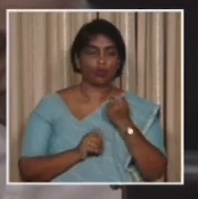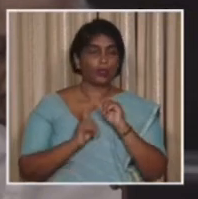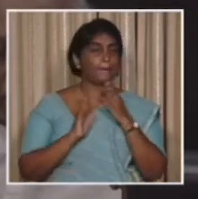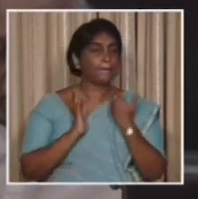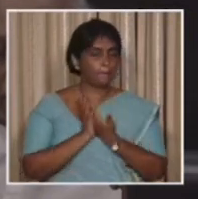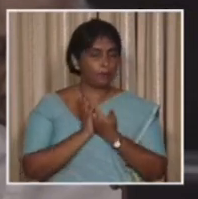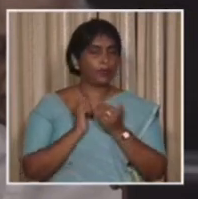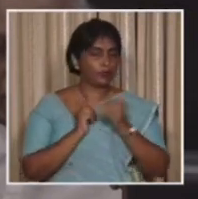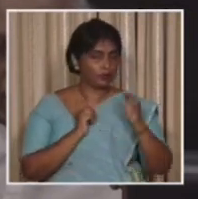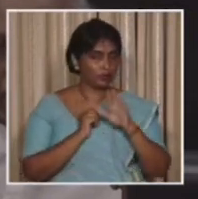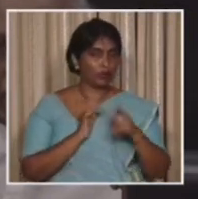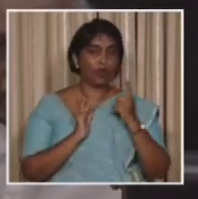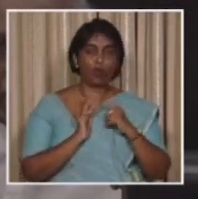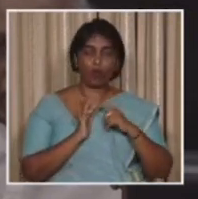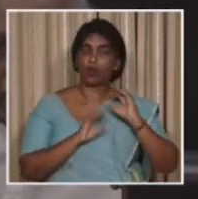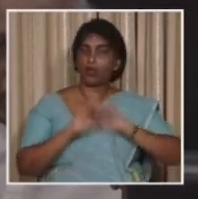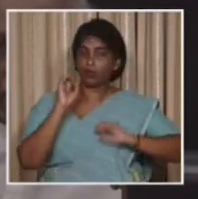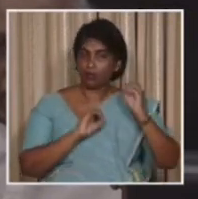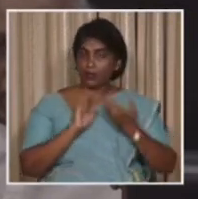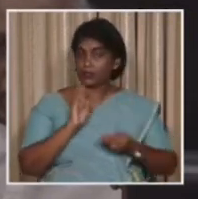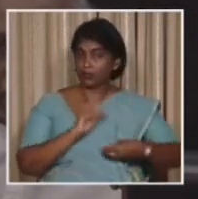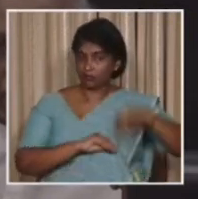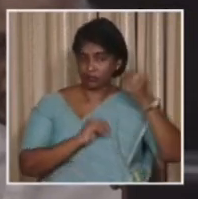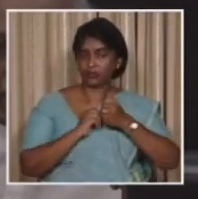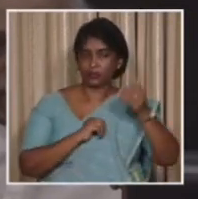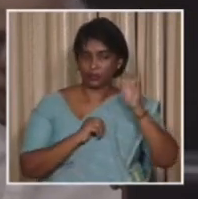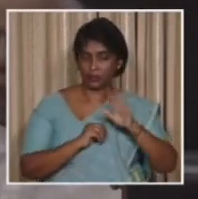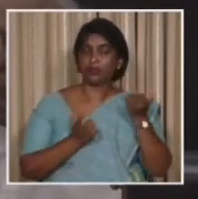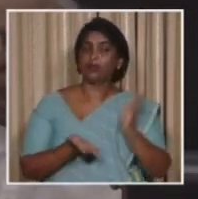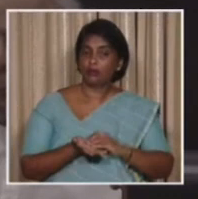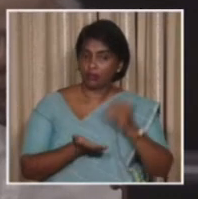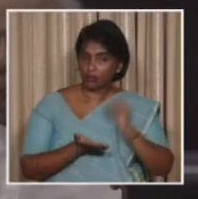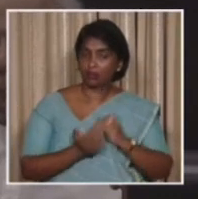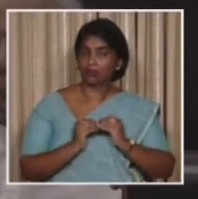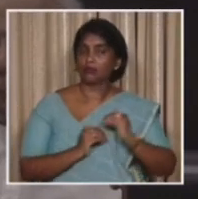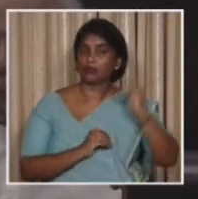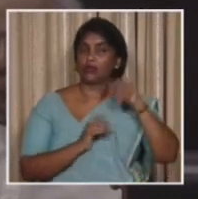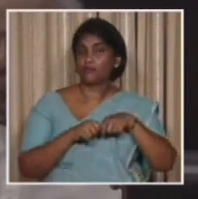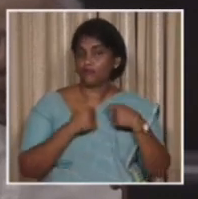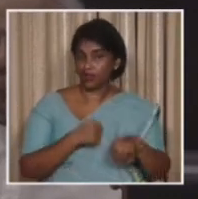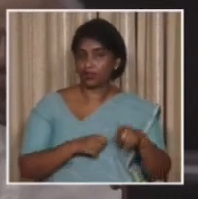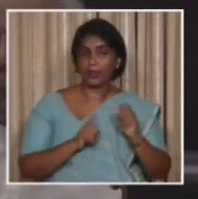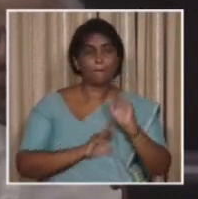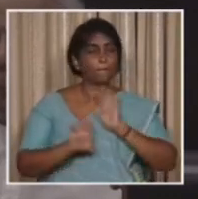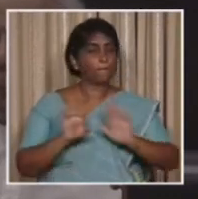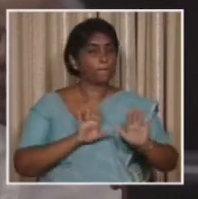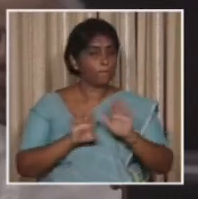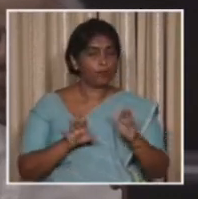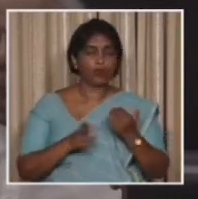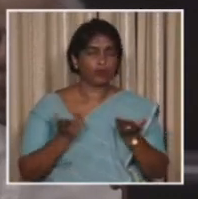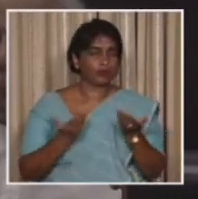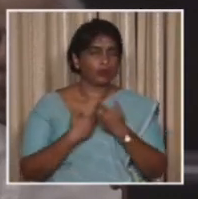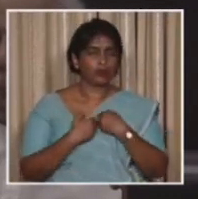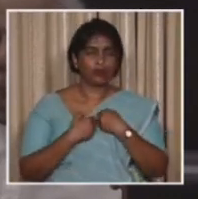ප්‍රතිපත්ති යටතේ පොලි අනුපාතයේ ඉහළ දැමීමට සිදු වුණා. දිගින් දිගට ඉහළ ගිය උද්ධමනය පාලනය කිරීමට අප සතු